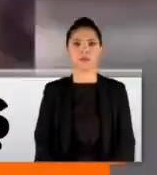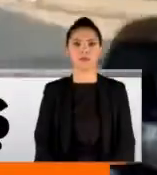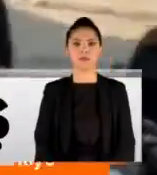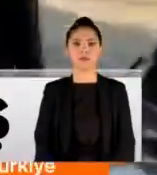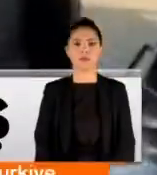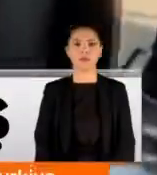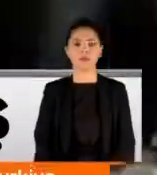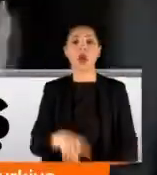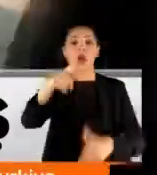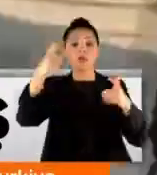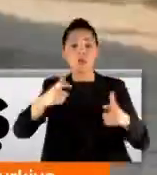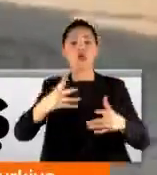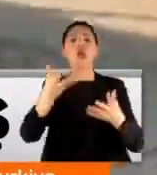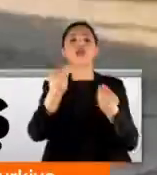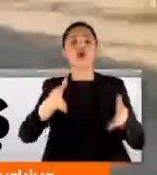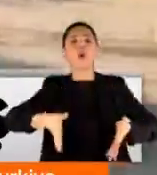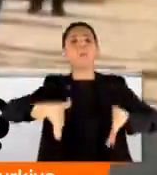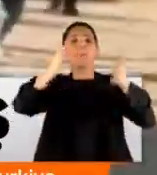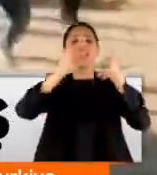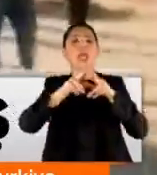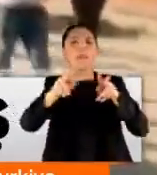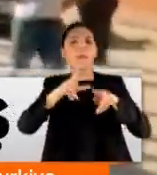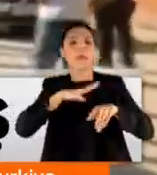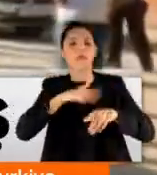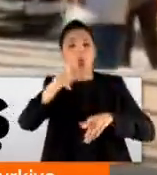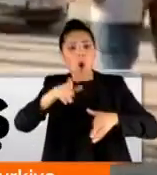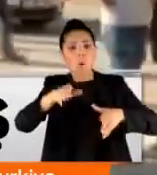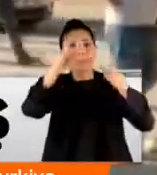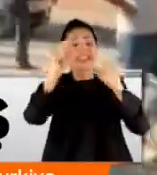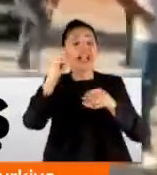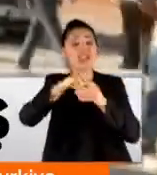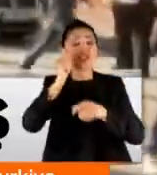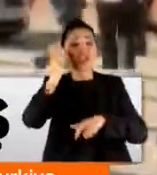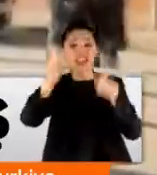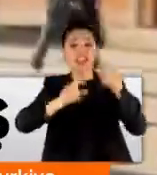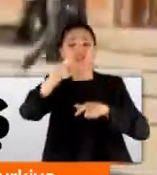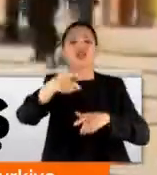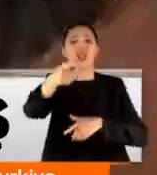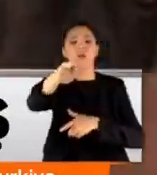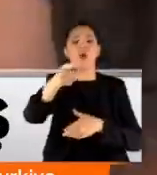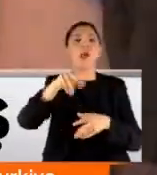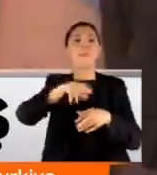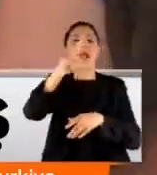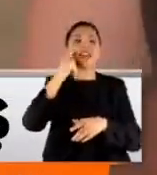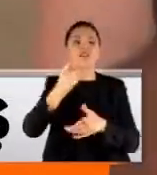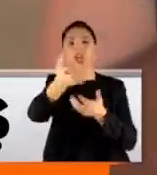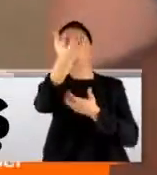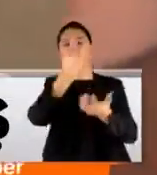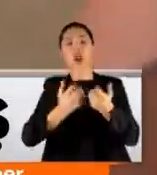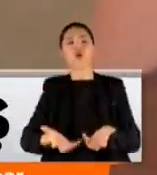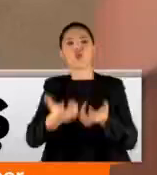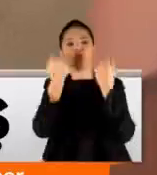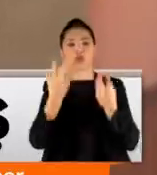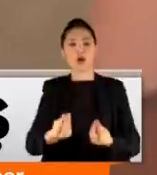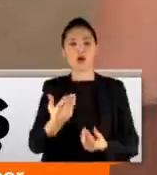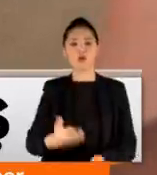ya. Bölgede çok sayıda bina da hasar gördü. O binalardakiler vinç yardımıyla kurtarıldı. Binanın duvarları